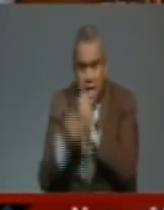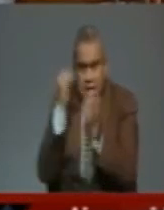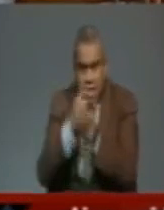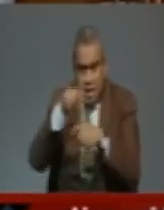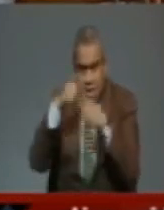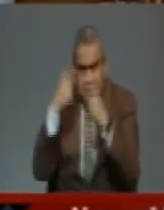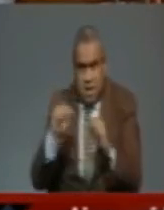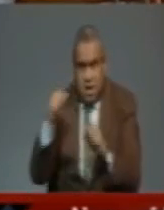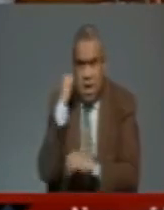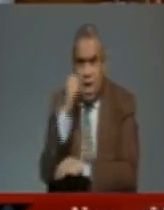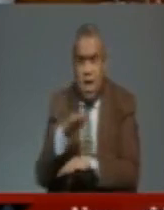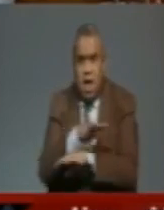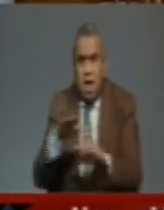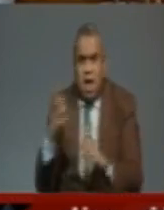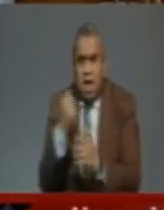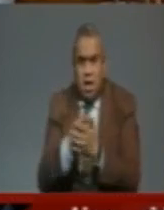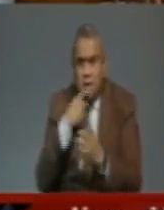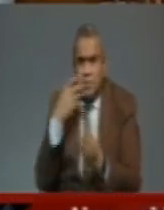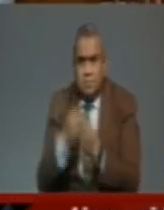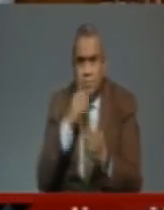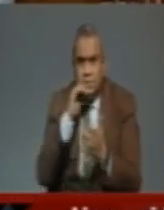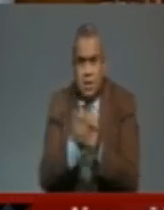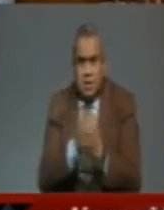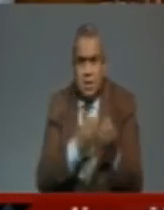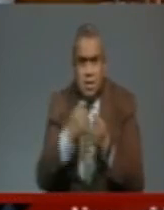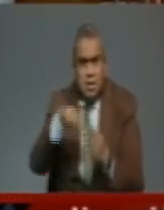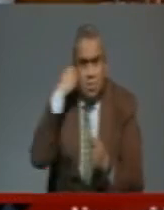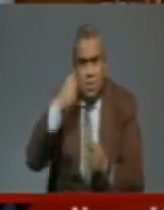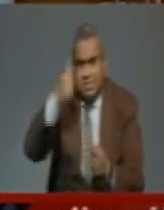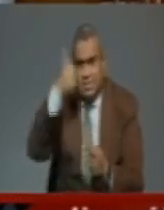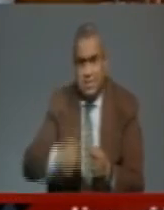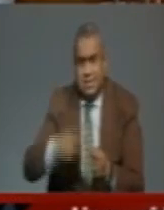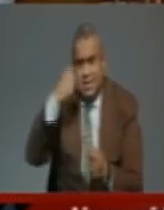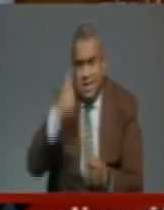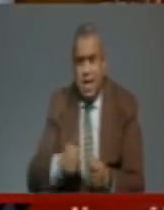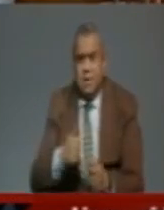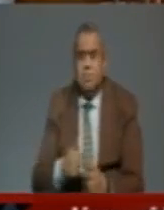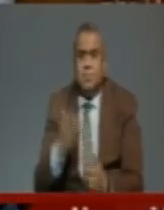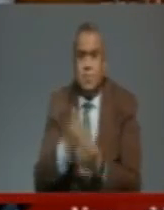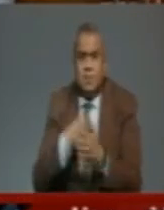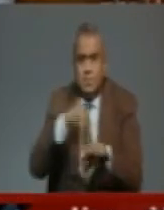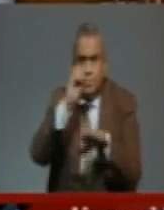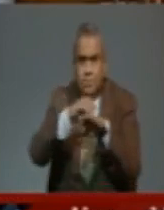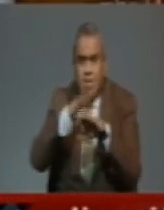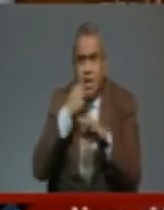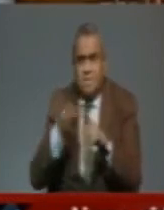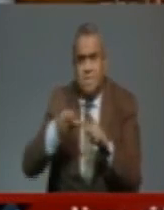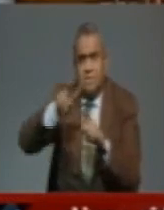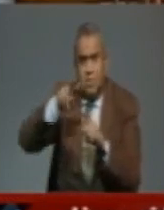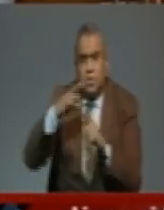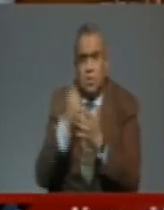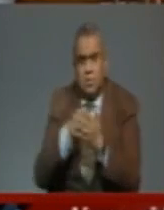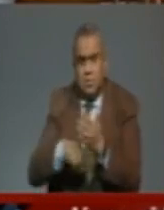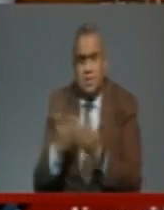ارض، واتكلمت مع زميلي وزير قطاع الاعمال يمكن طلب مني مبلغ زياده شويه، ولكن احتمال النهارده حضرتك